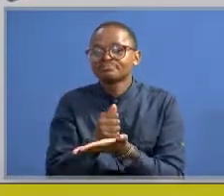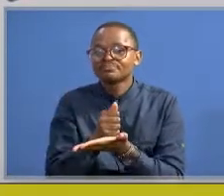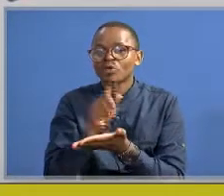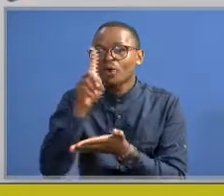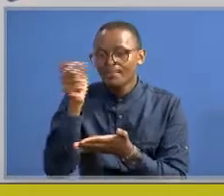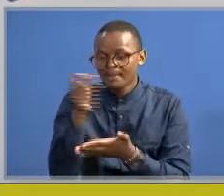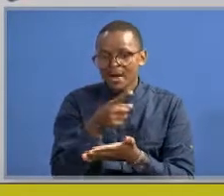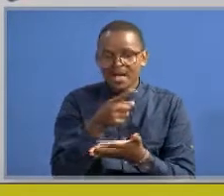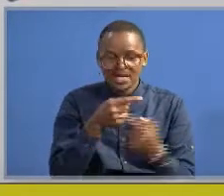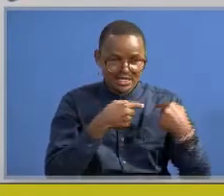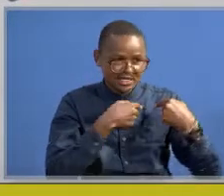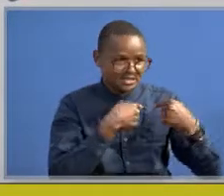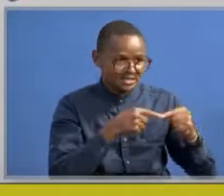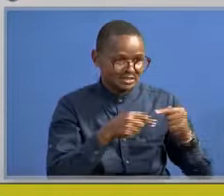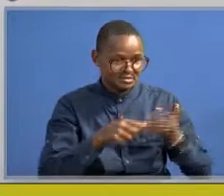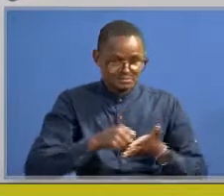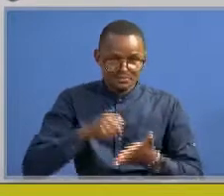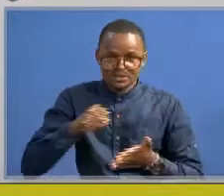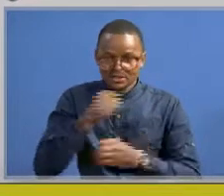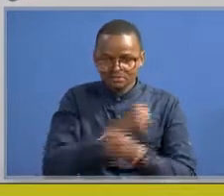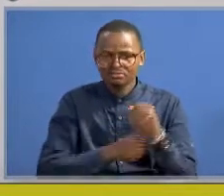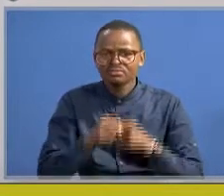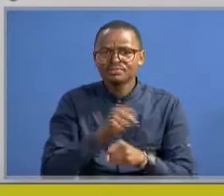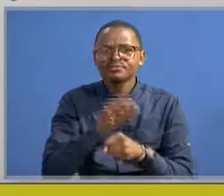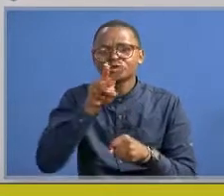mwezi moja tu tangu bajeti ya mwaka